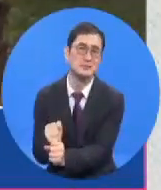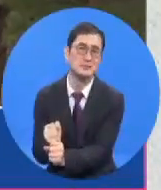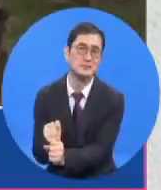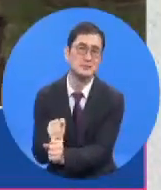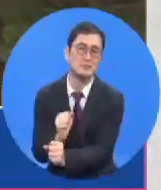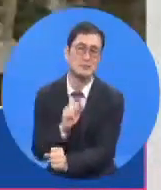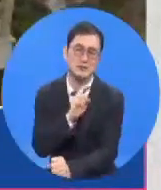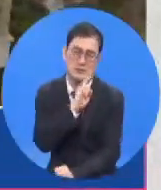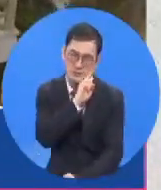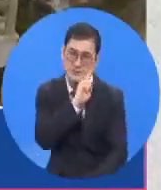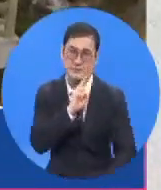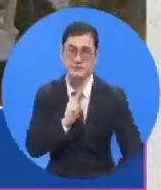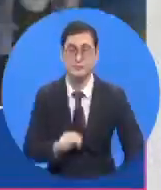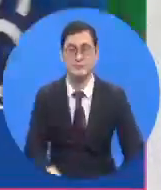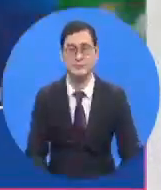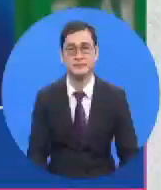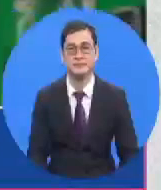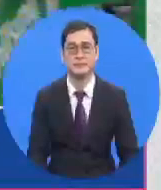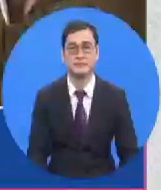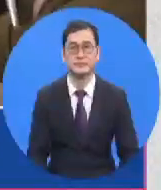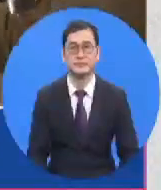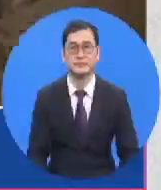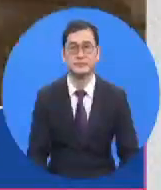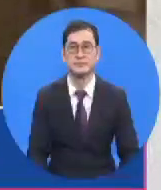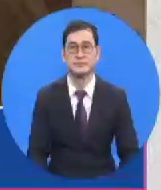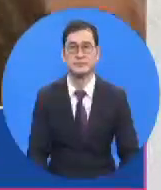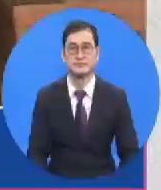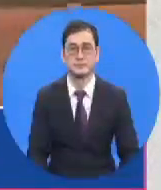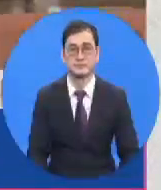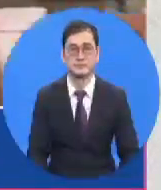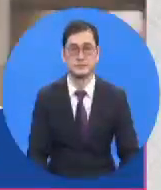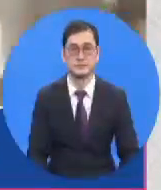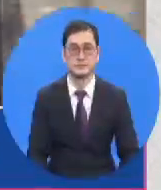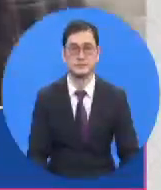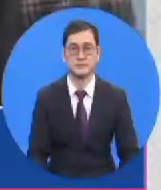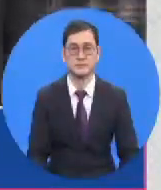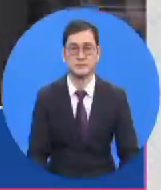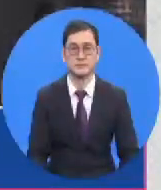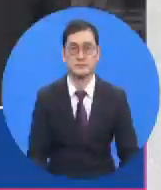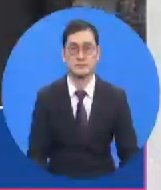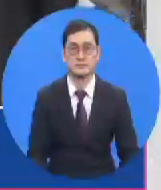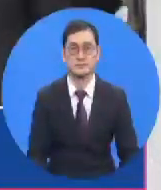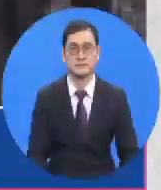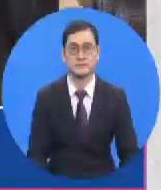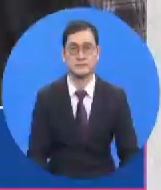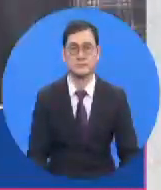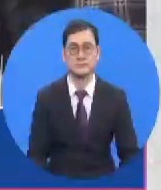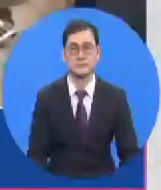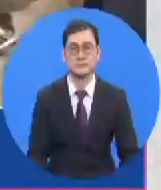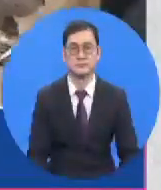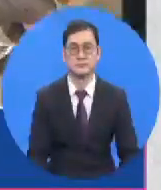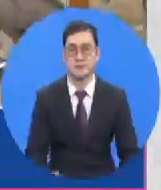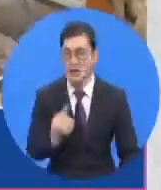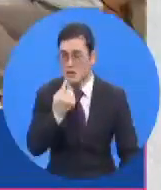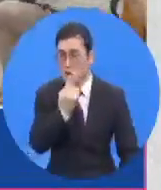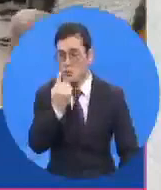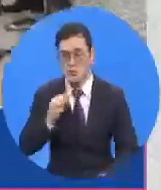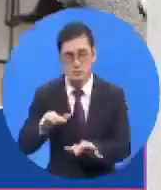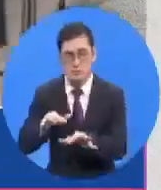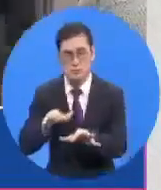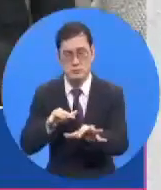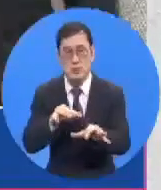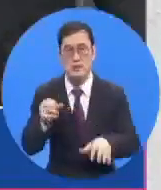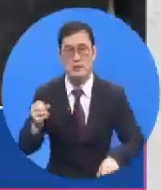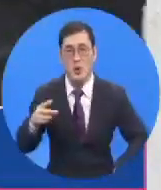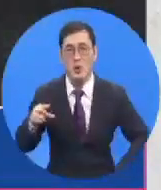국정농단 단죄하라고 하면서 탄생한 이 정부가 그리고 지난 4년 동안 촛불 민심, 촛불